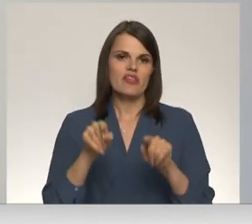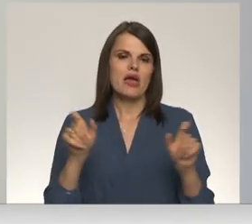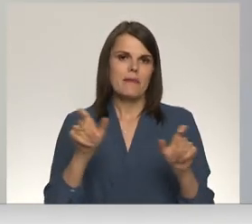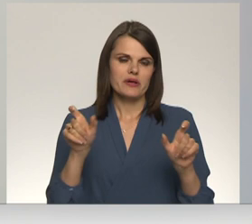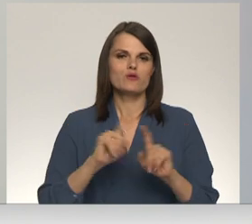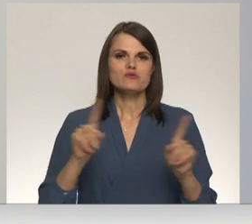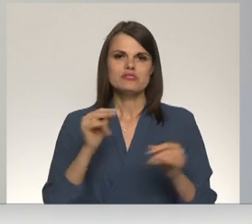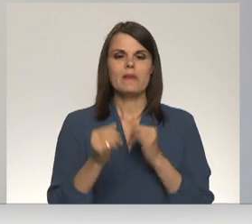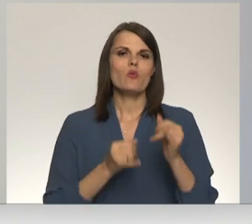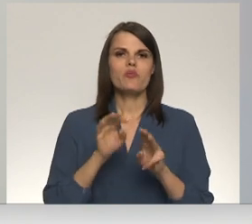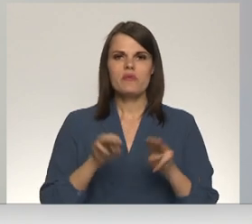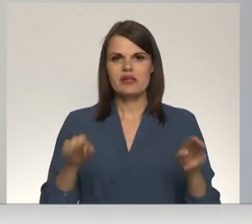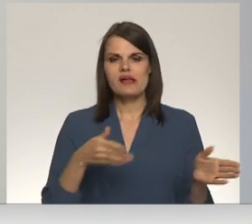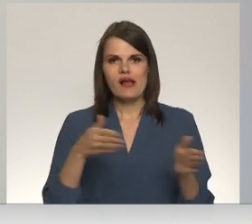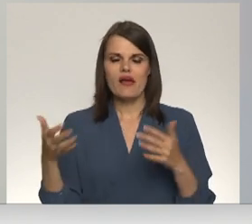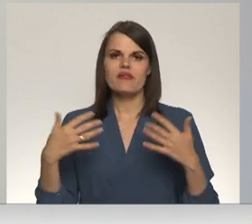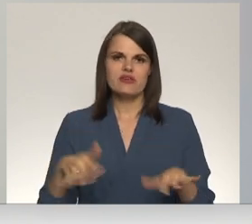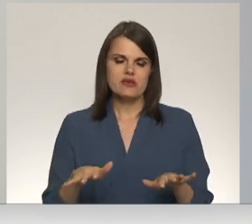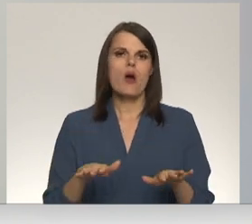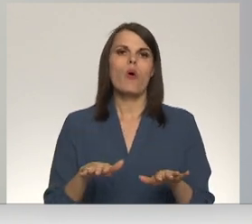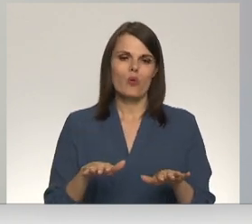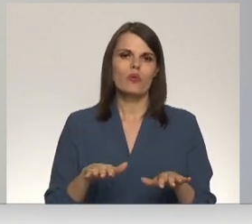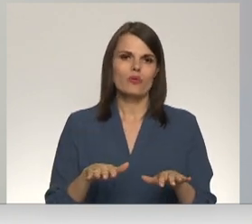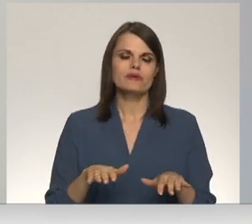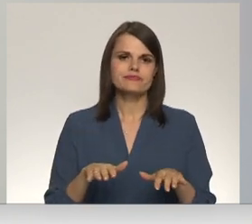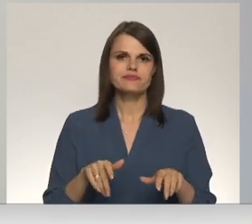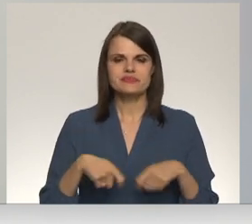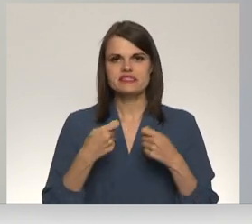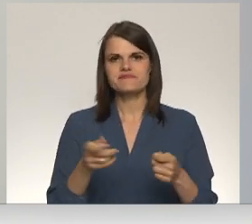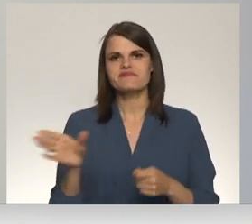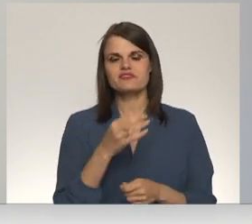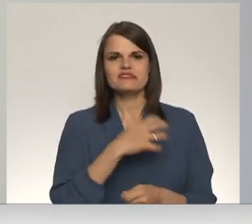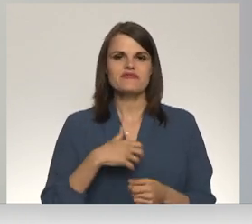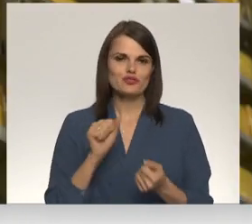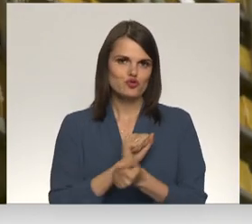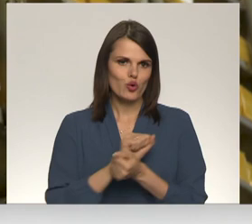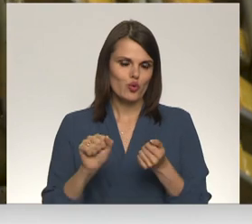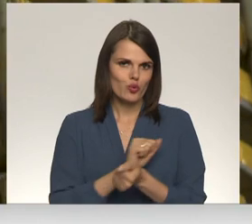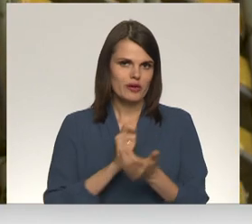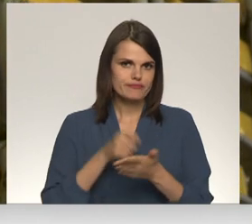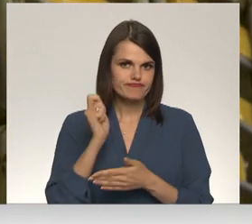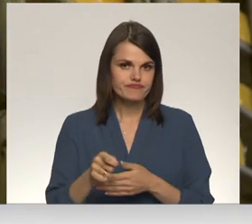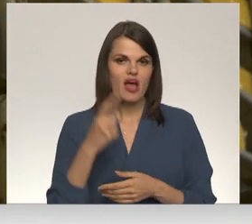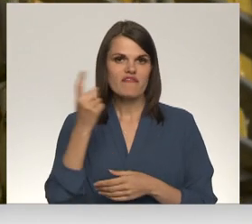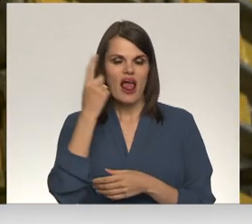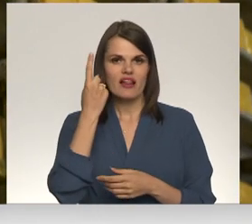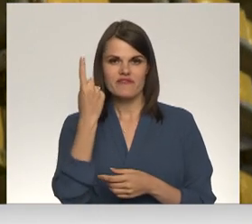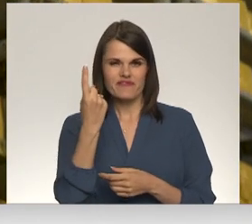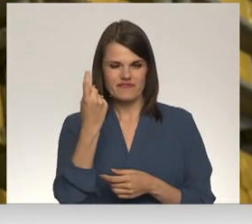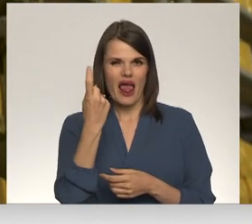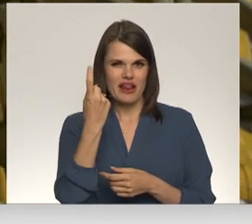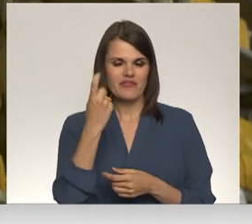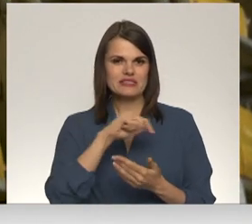brīdī zemkopības ministrija ir gatava jau nākt, sniegt visus nepieciešamos dokumentus. Vēl viens neatrisināts jautājums ir